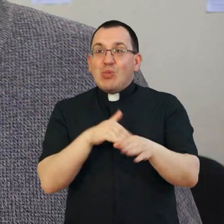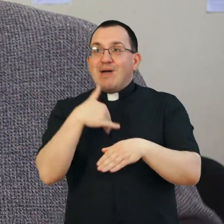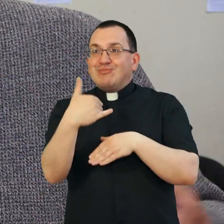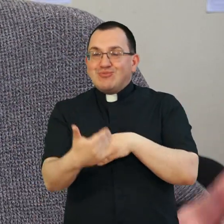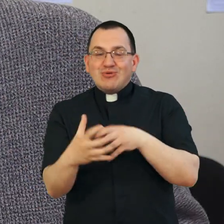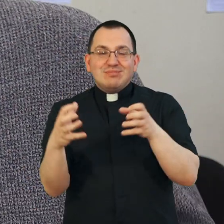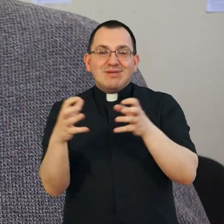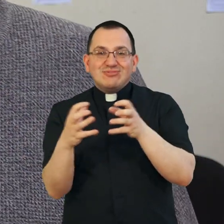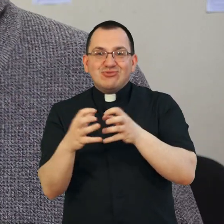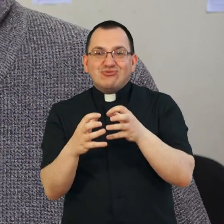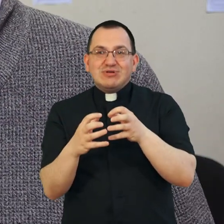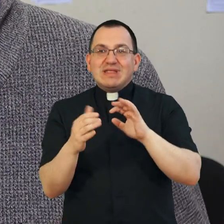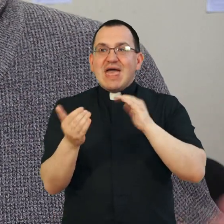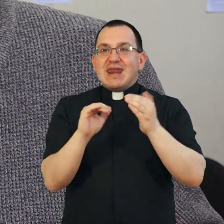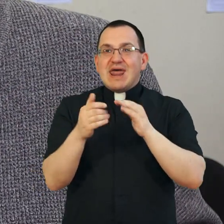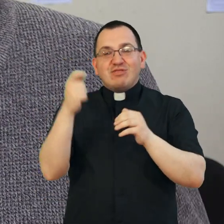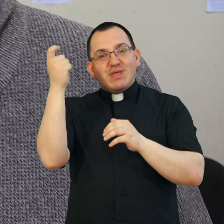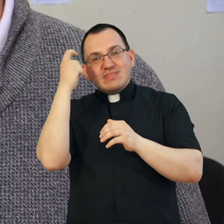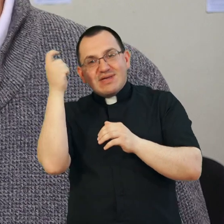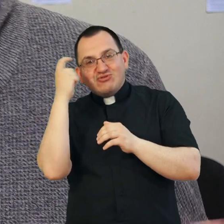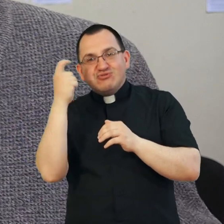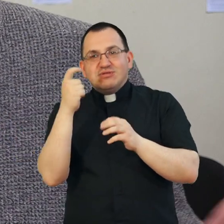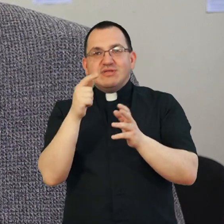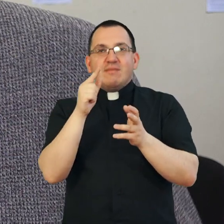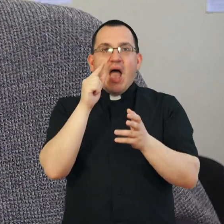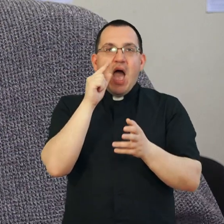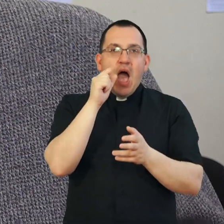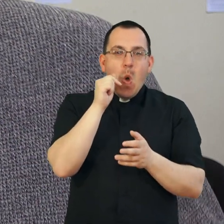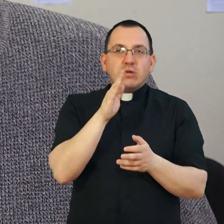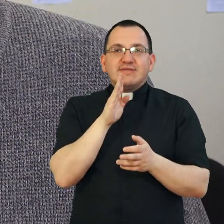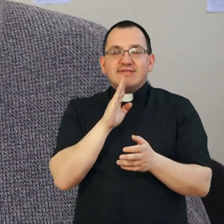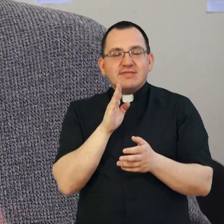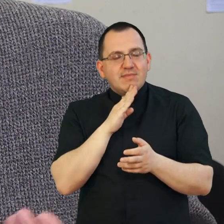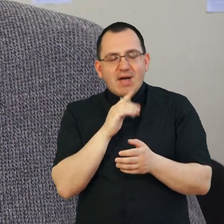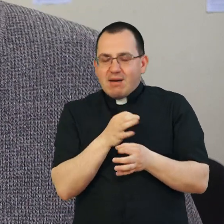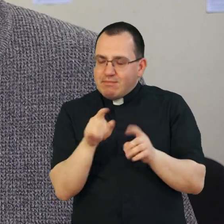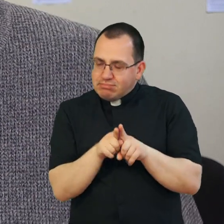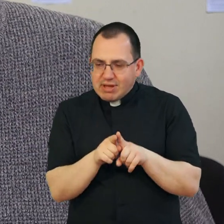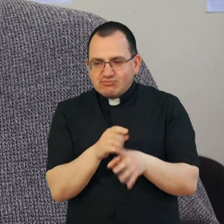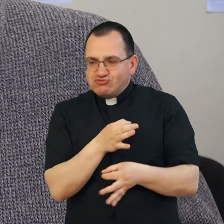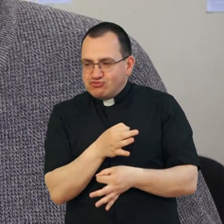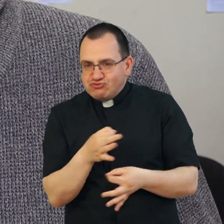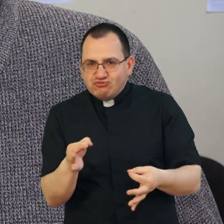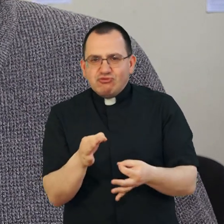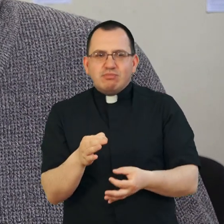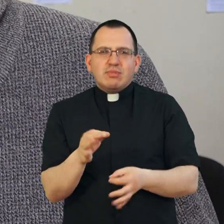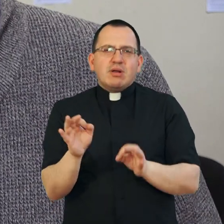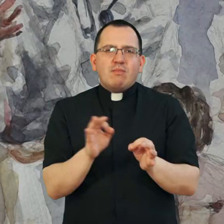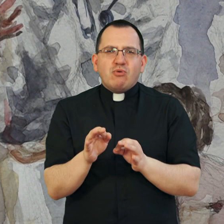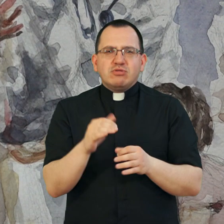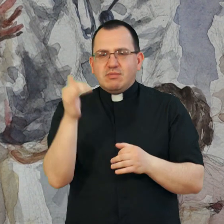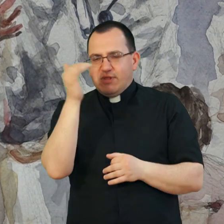razmjeni iskustava, pa i otac i majka, ne, Slavica i Nikica. I tak, bila je jedna zaista posebna